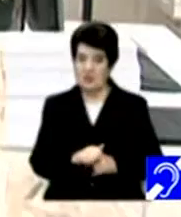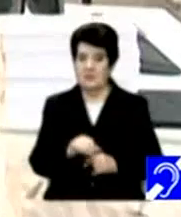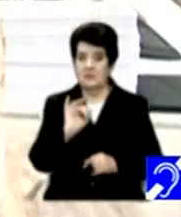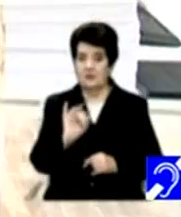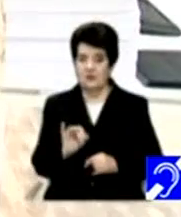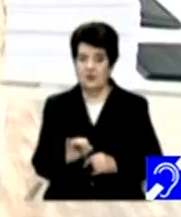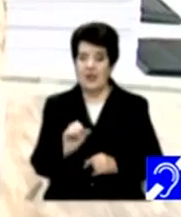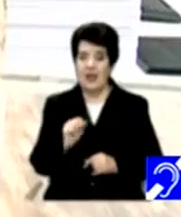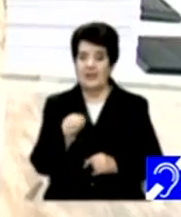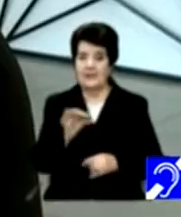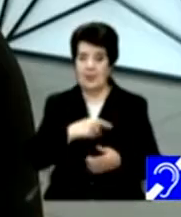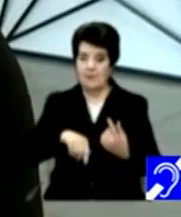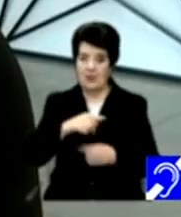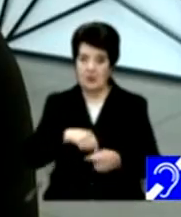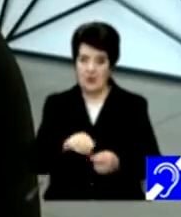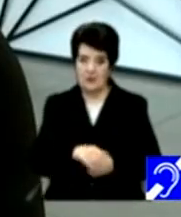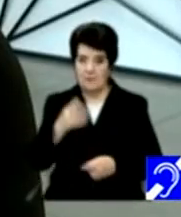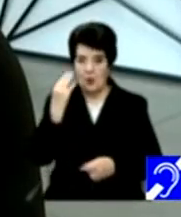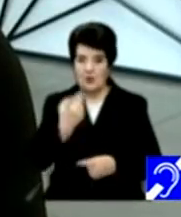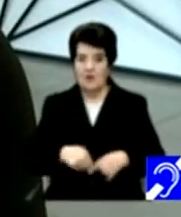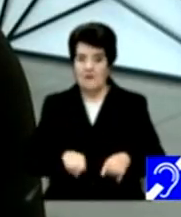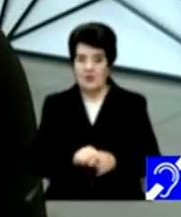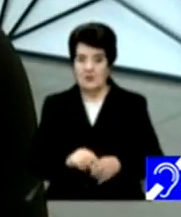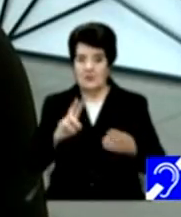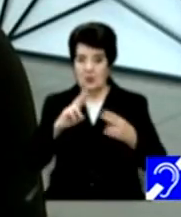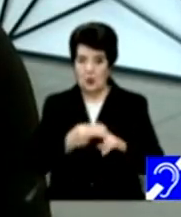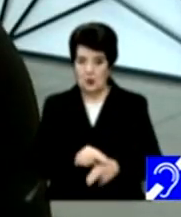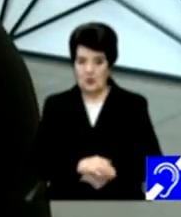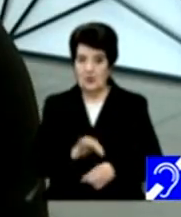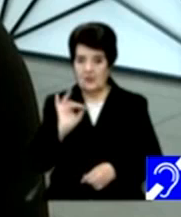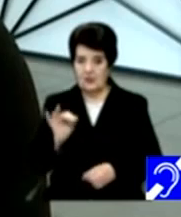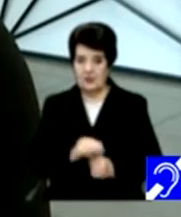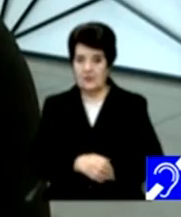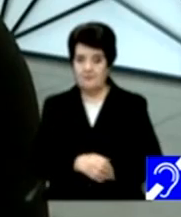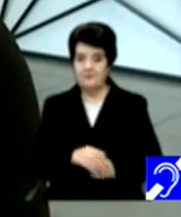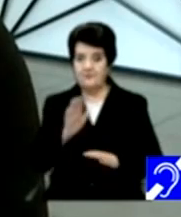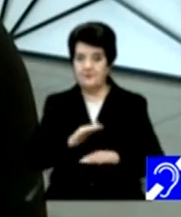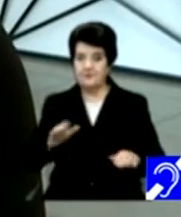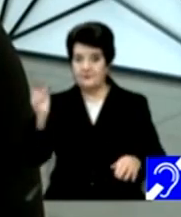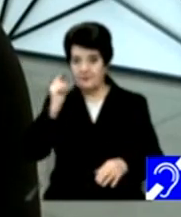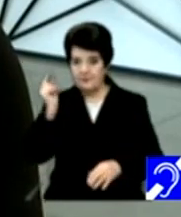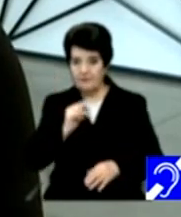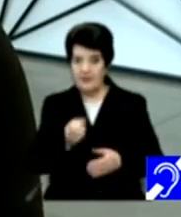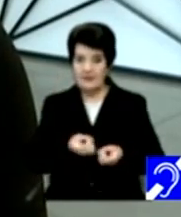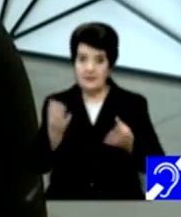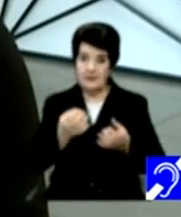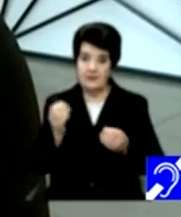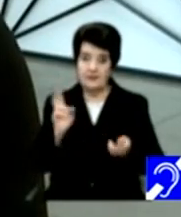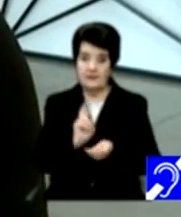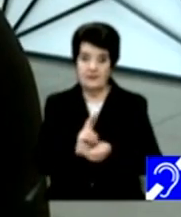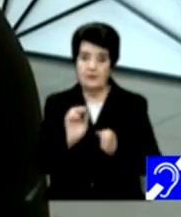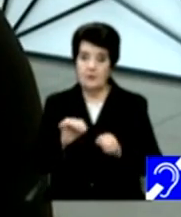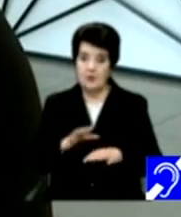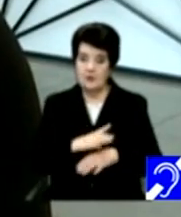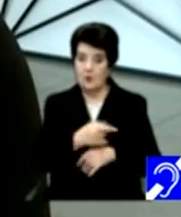și antreprenoriat. Noi deja suntem în acea era tehnologiilor și elevii zi de zi pot întâlni oriunde